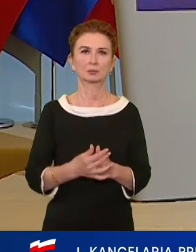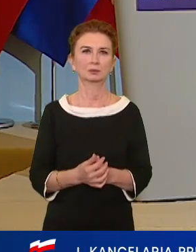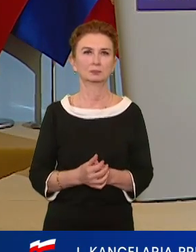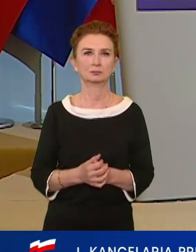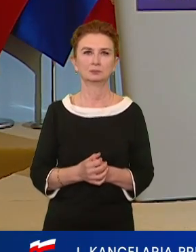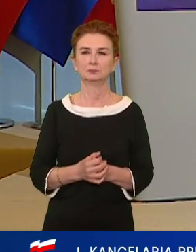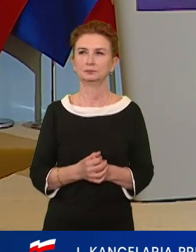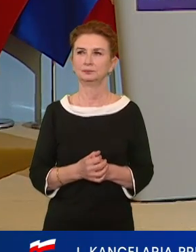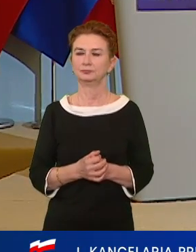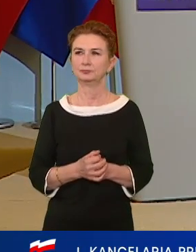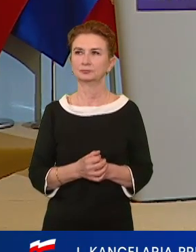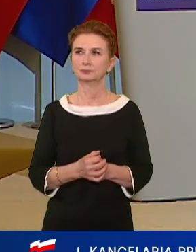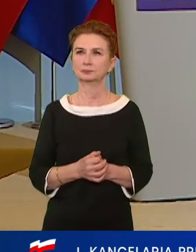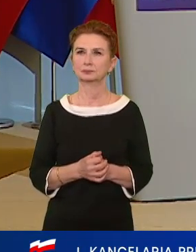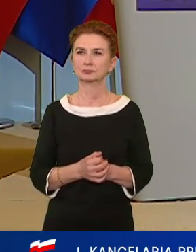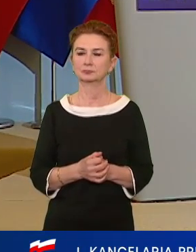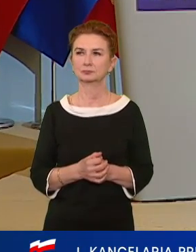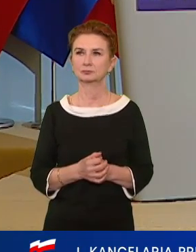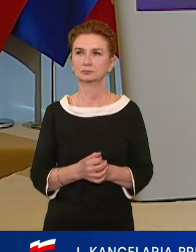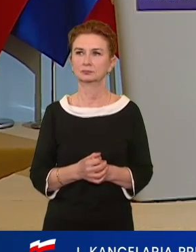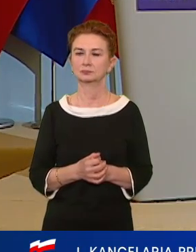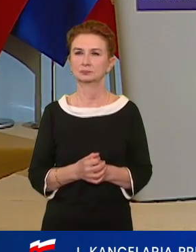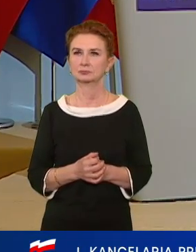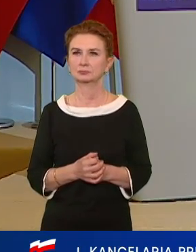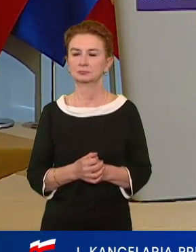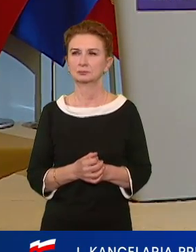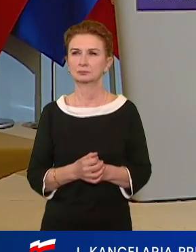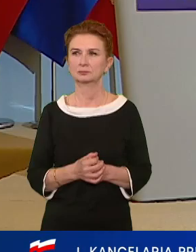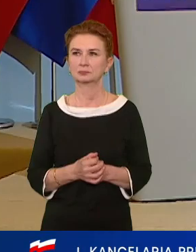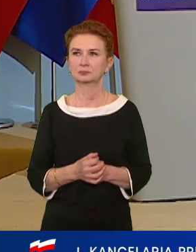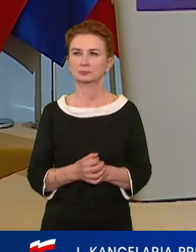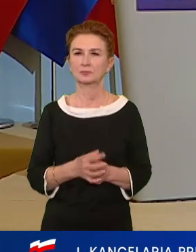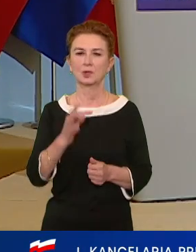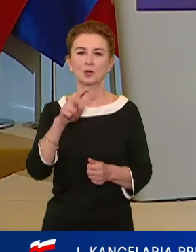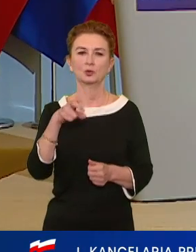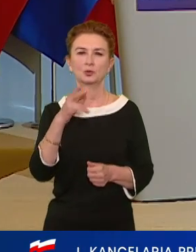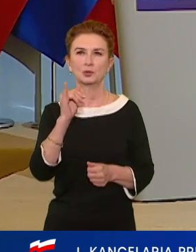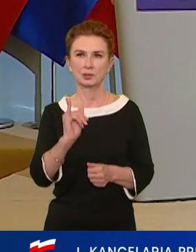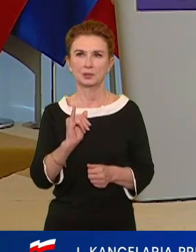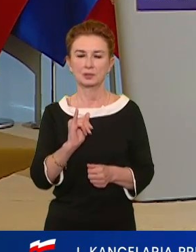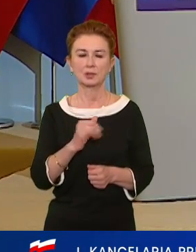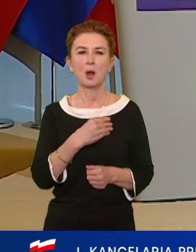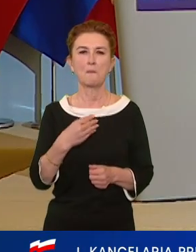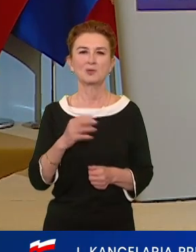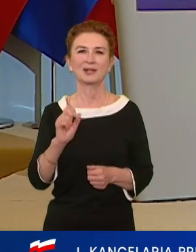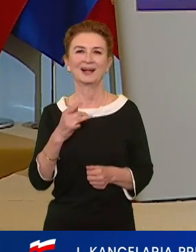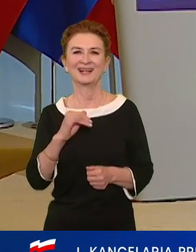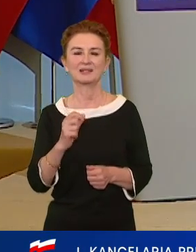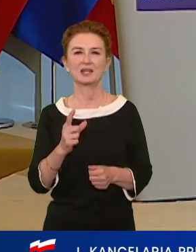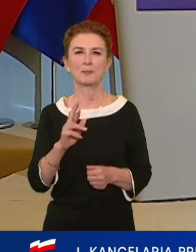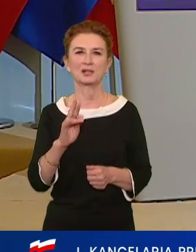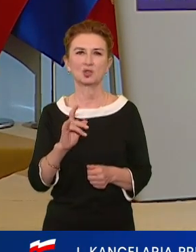bardzo proszę kolejne pytania pytanie od redaktora rafa to chińskiego z polskiej agencji prasowej pani